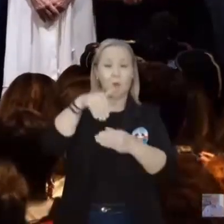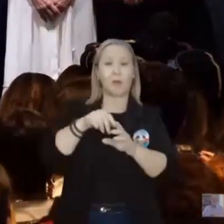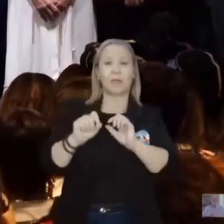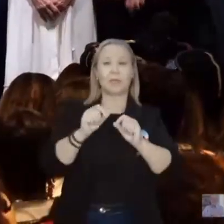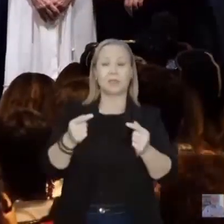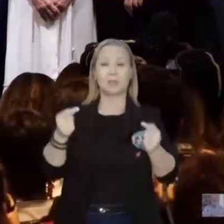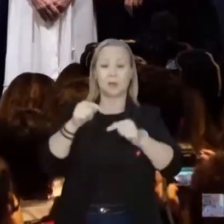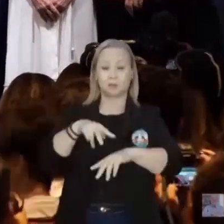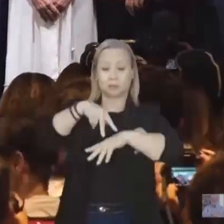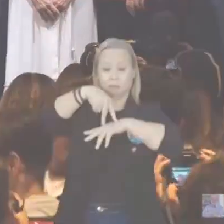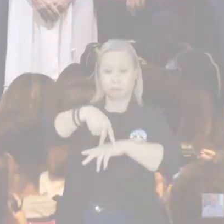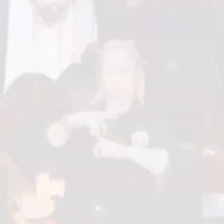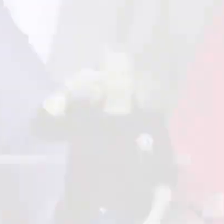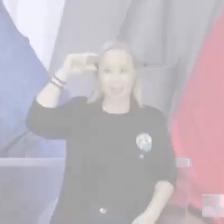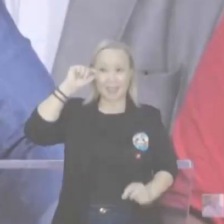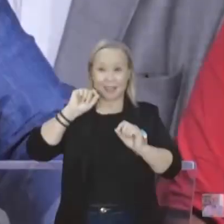Brasil.